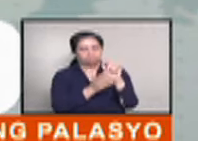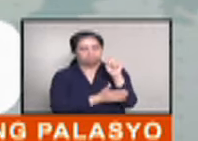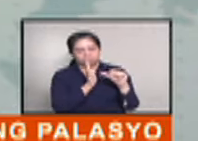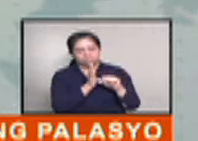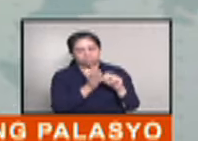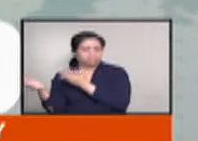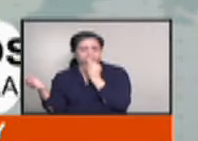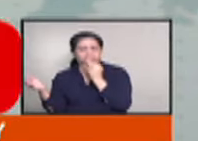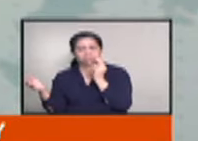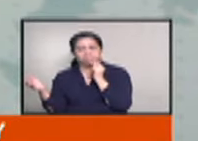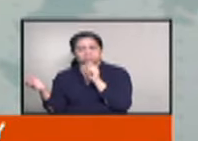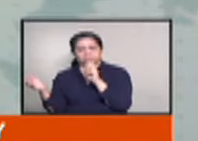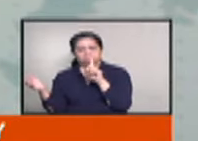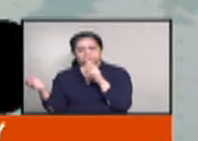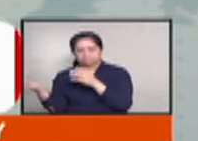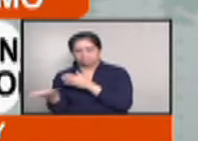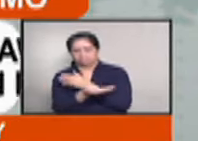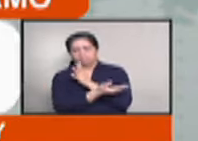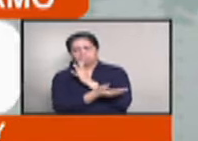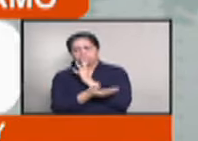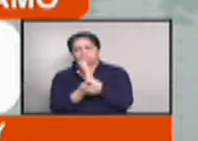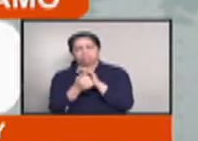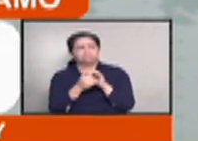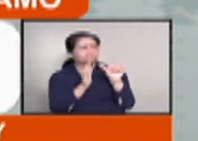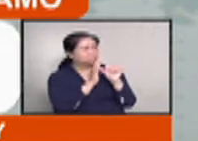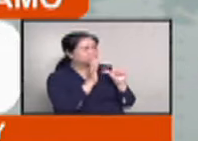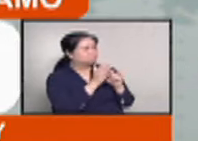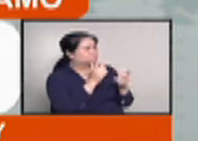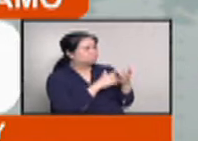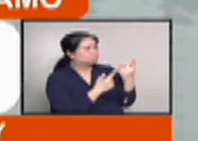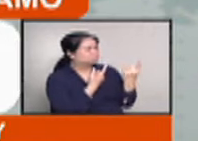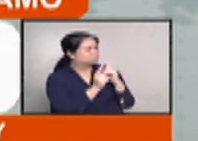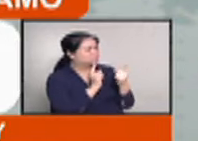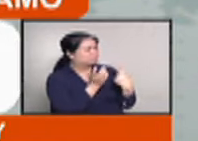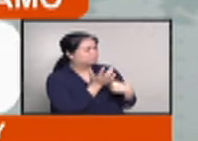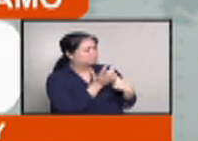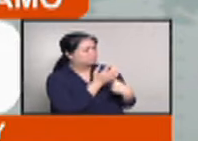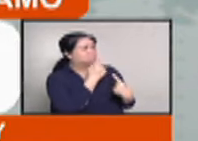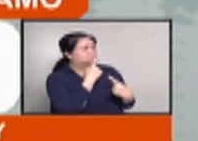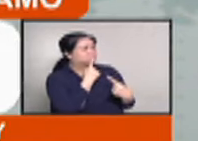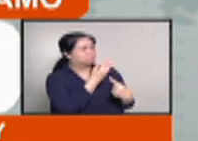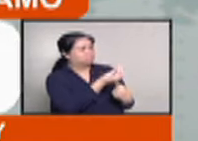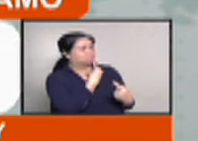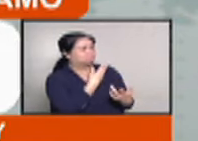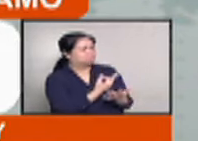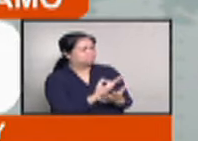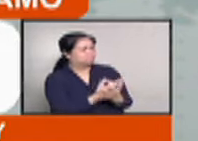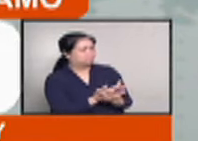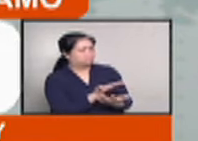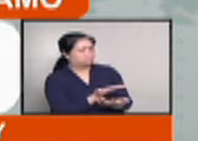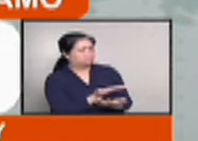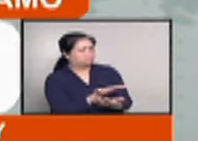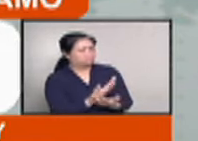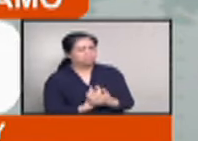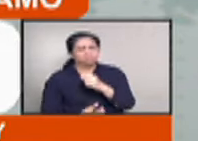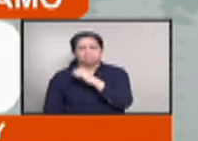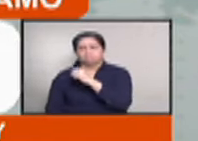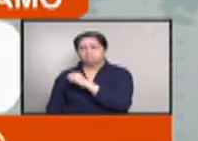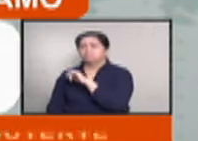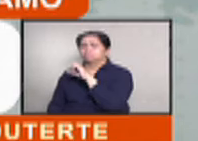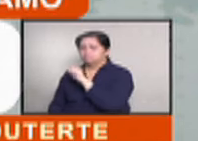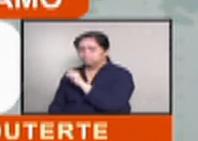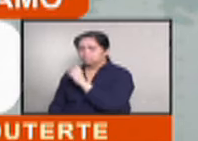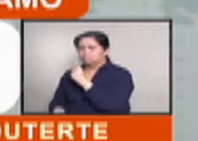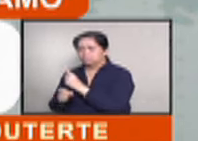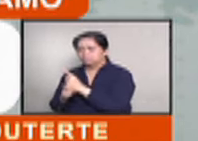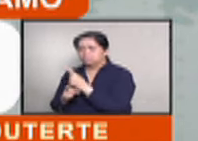Teblin. Sir. Opo. Ma'am, kausapin mo siya. Attorney, ano na yung usapan natin? Sabi mo magbibigay ka ng pera. Oo, oh, kaya na, di